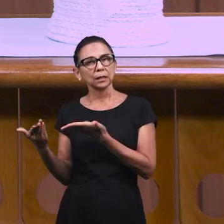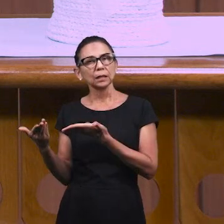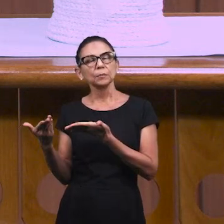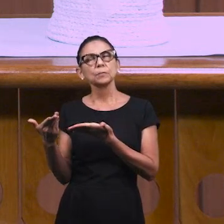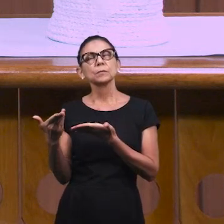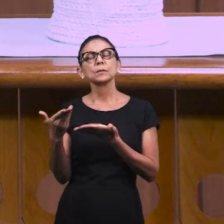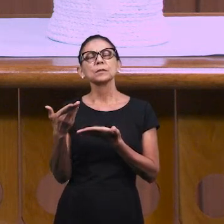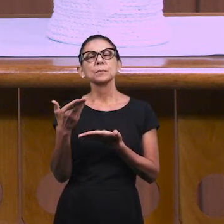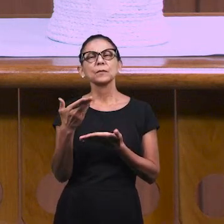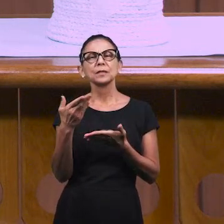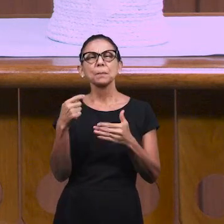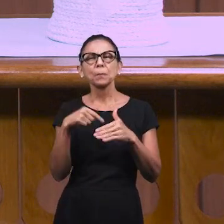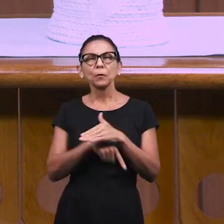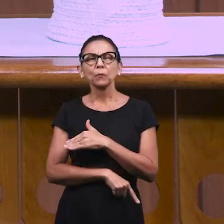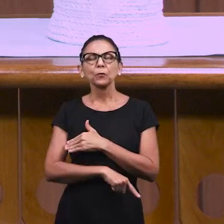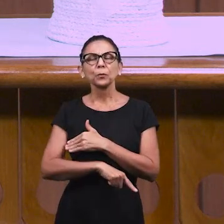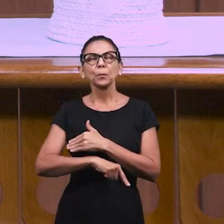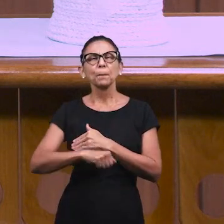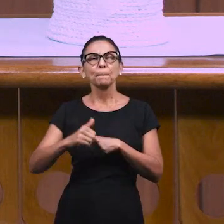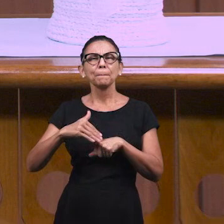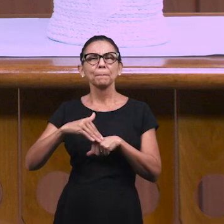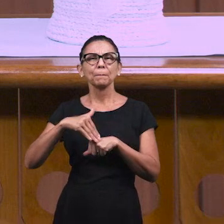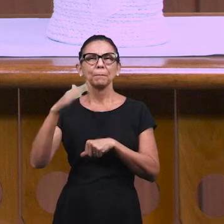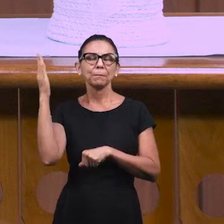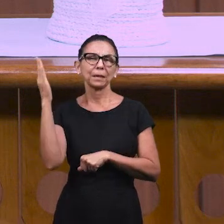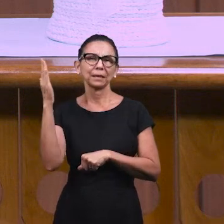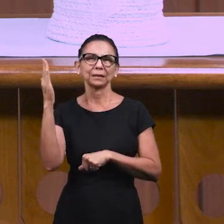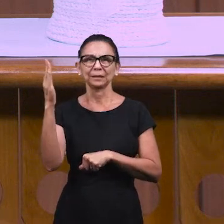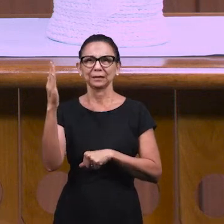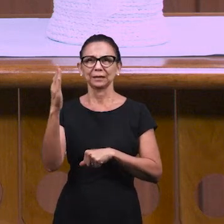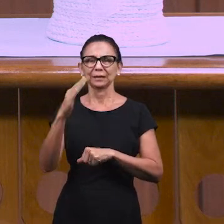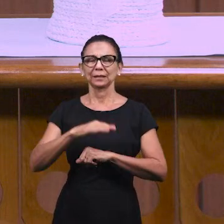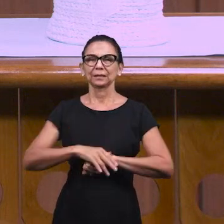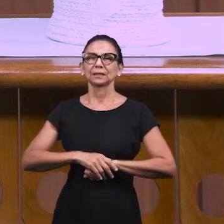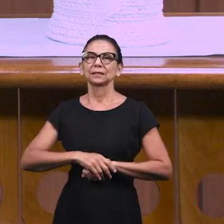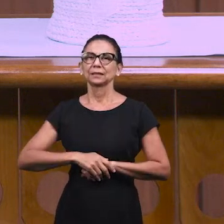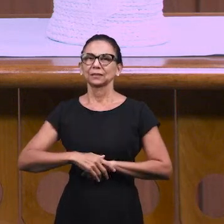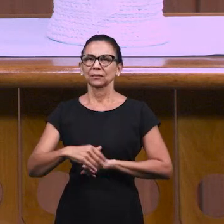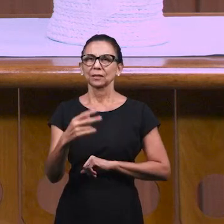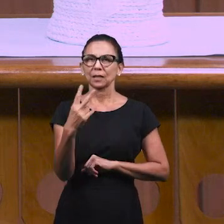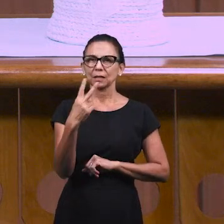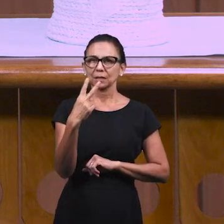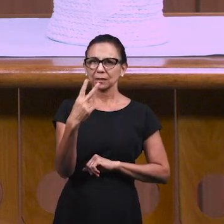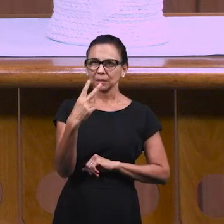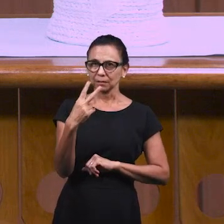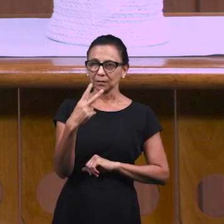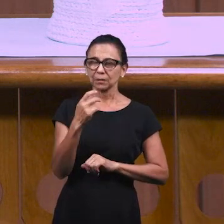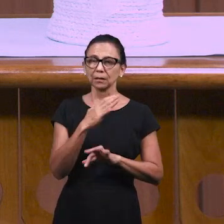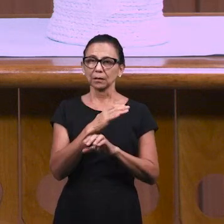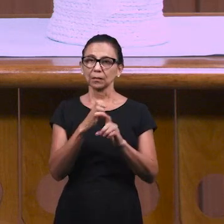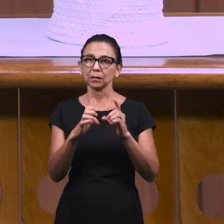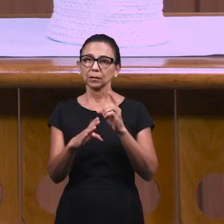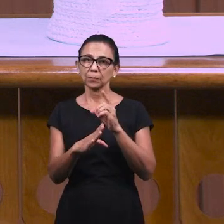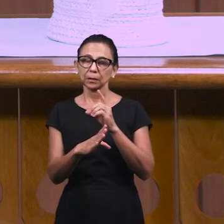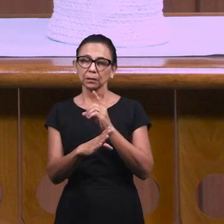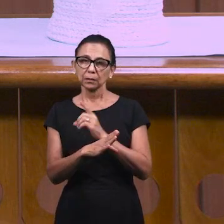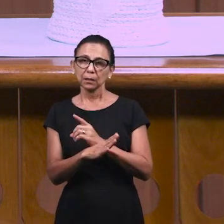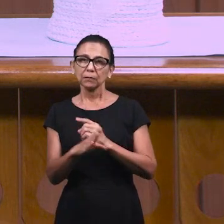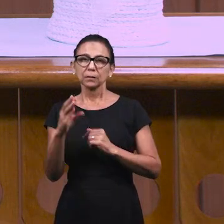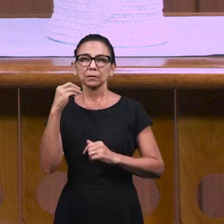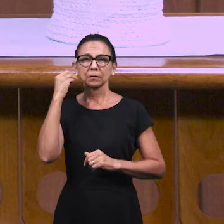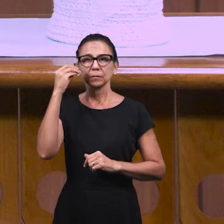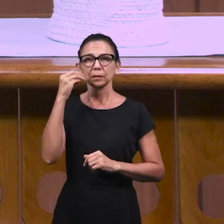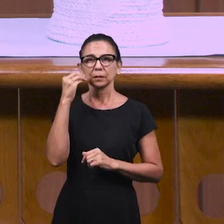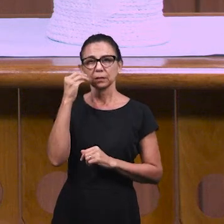aller au-delà de regarder nos vidéos par Internet, vous puissiez participer de l'école biblique et ainsi vous